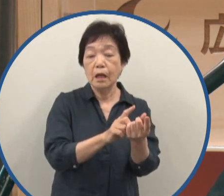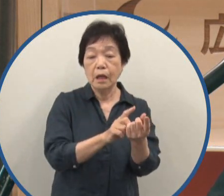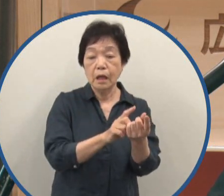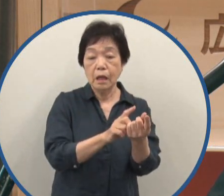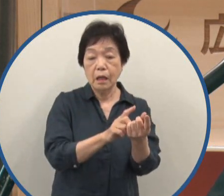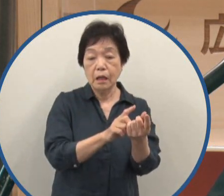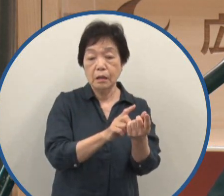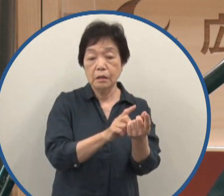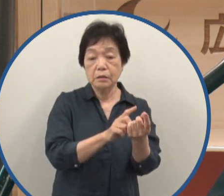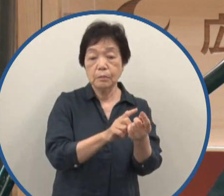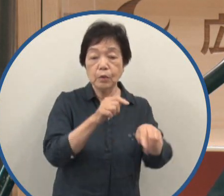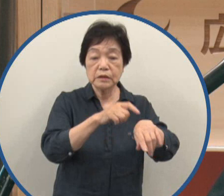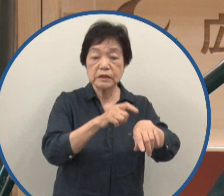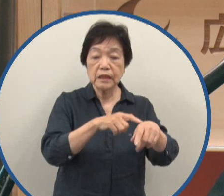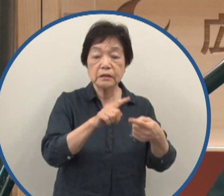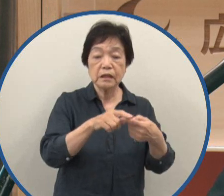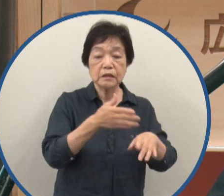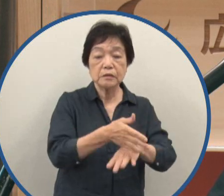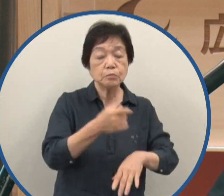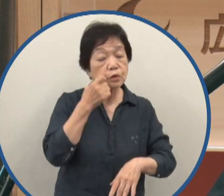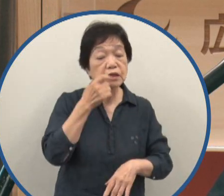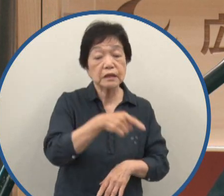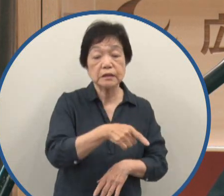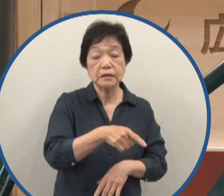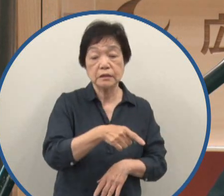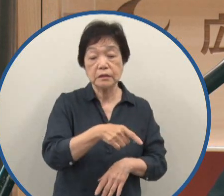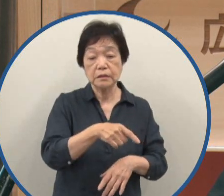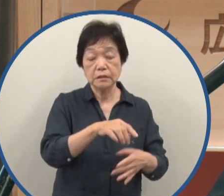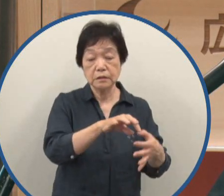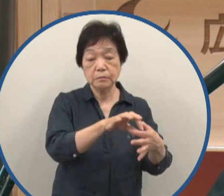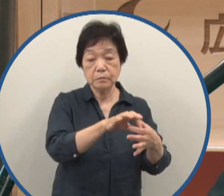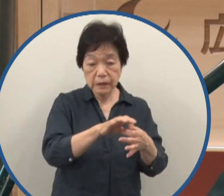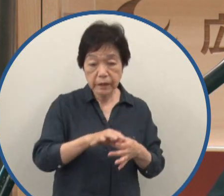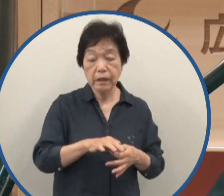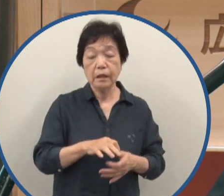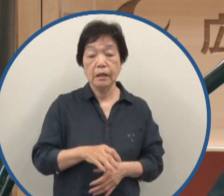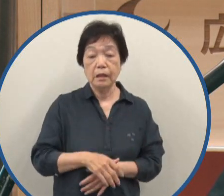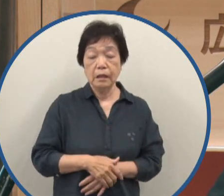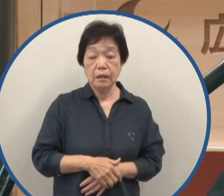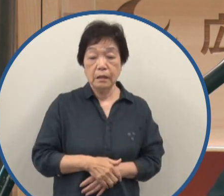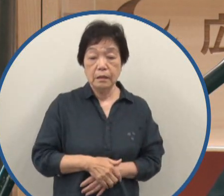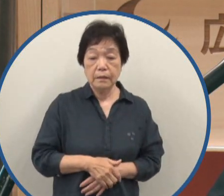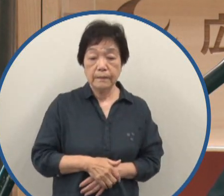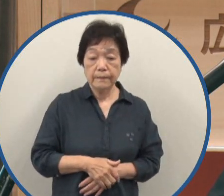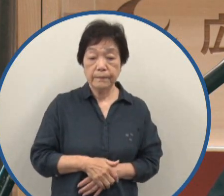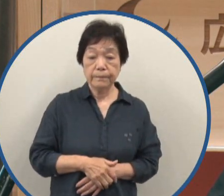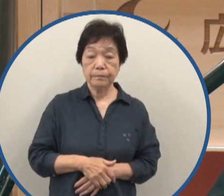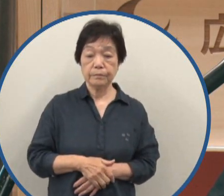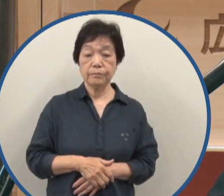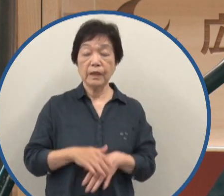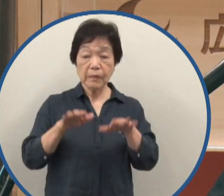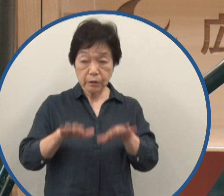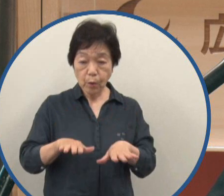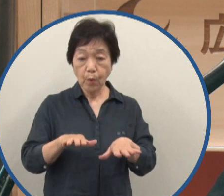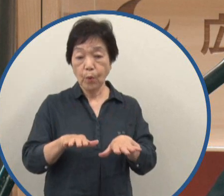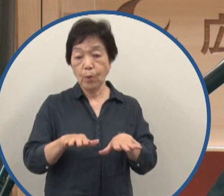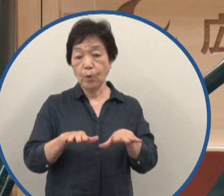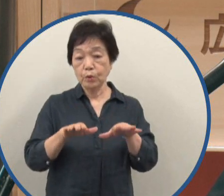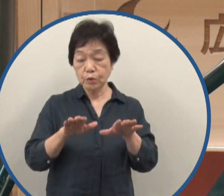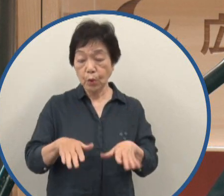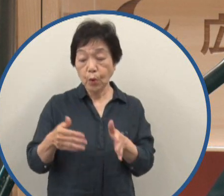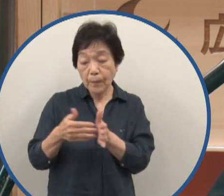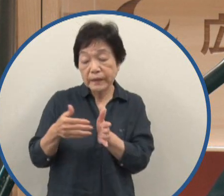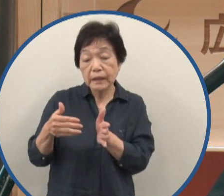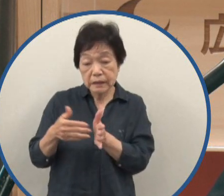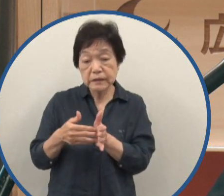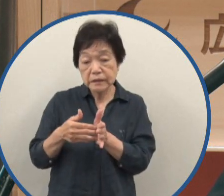のもう無理だろうということもあって、で、まあ、今日までに